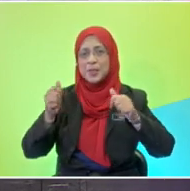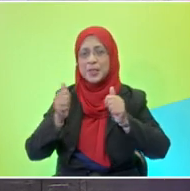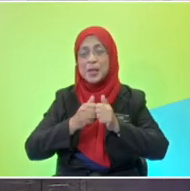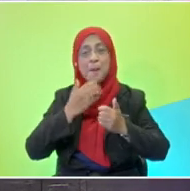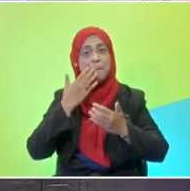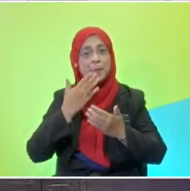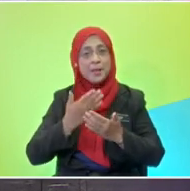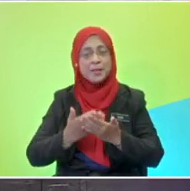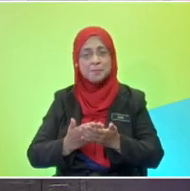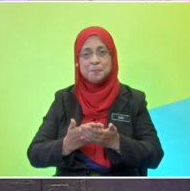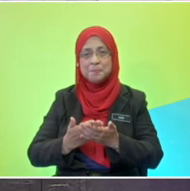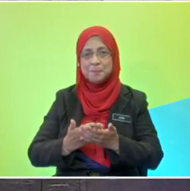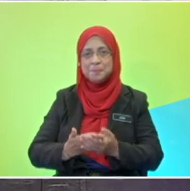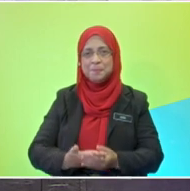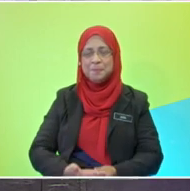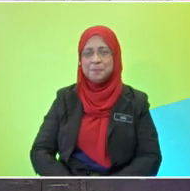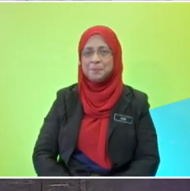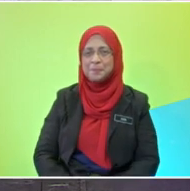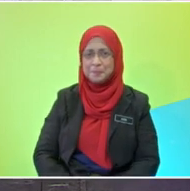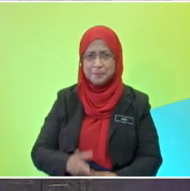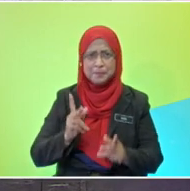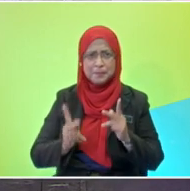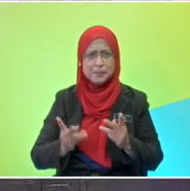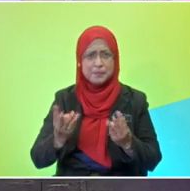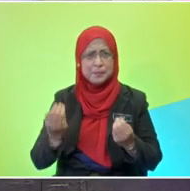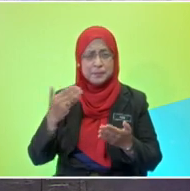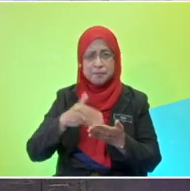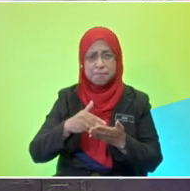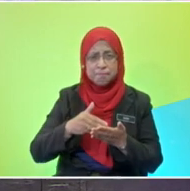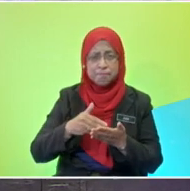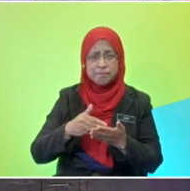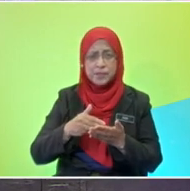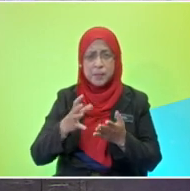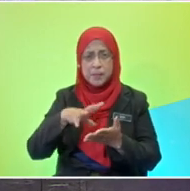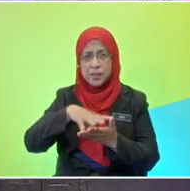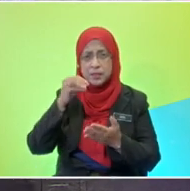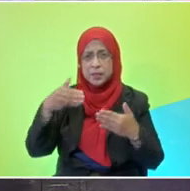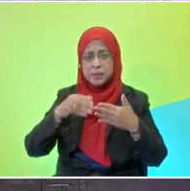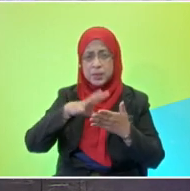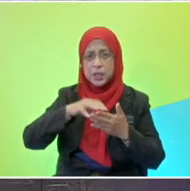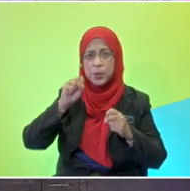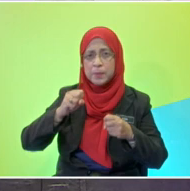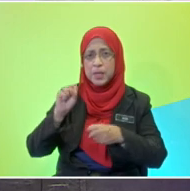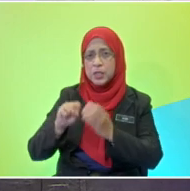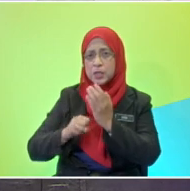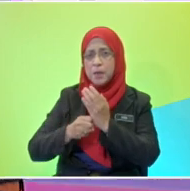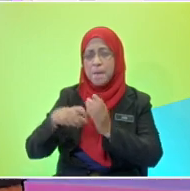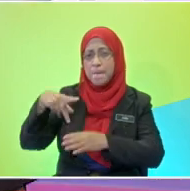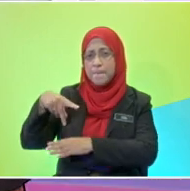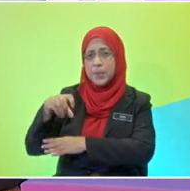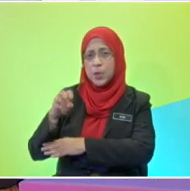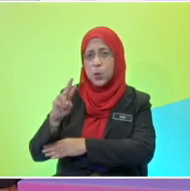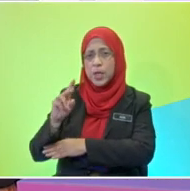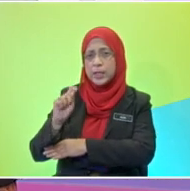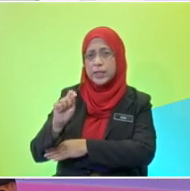jadi Ustaz kalau contoh murid-murid kita ini rajin Ustaz Cari sumber rujukan sumber-sumber pendidikan di Potter